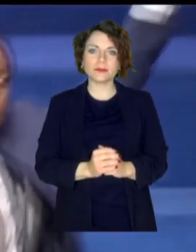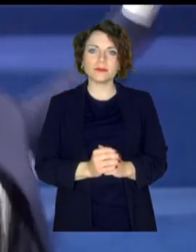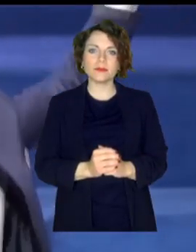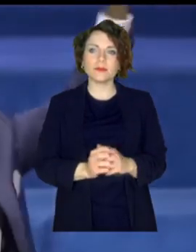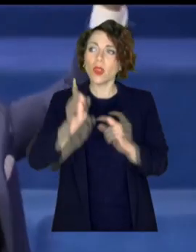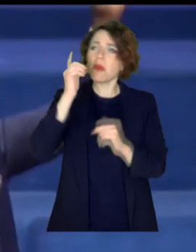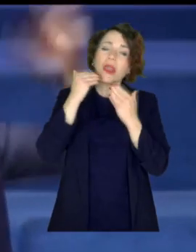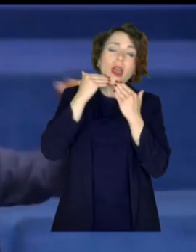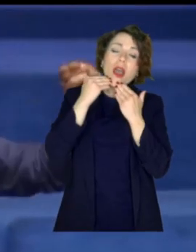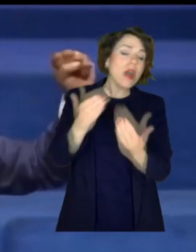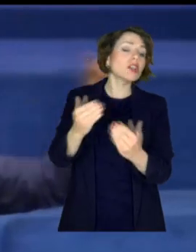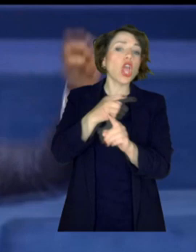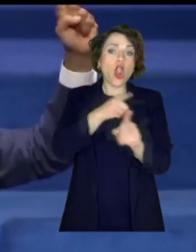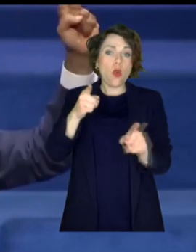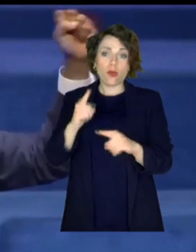Ringraziano il Signore.